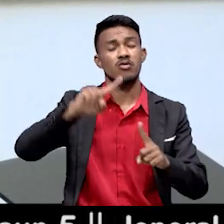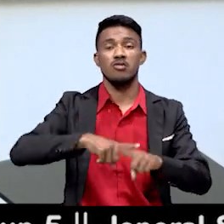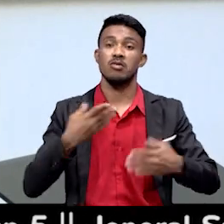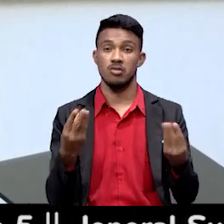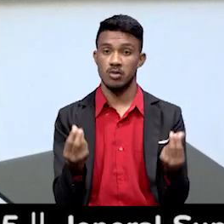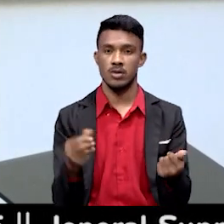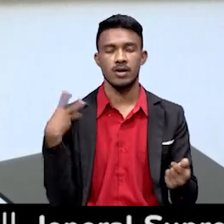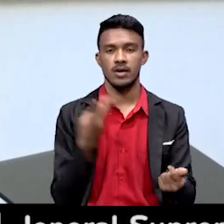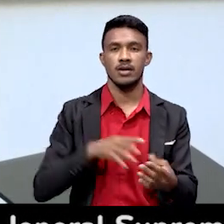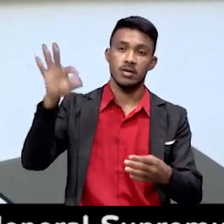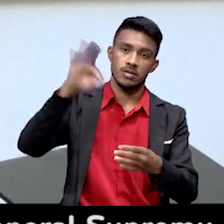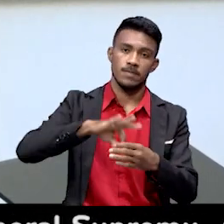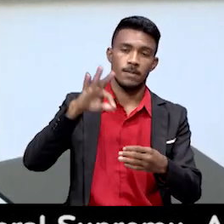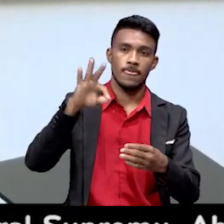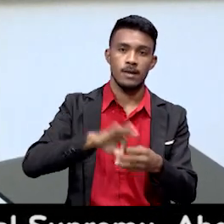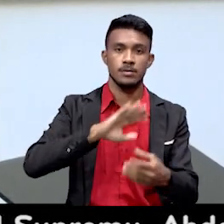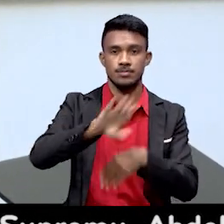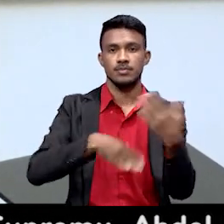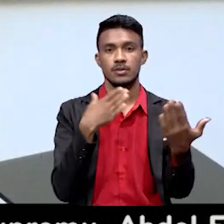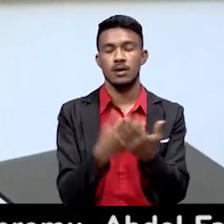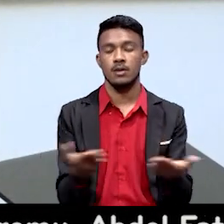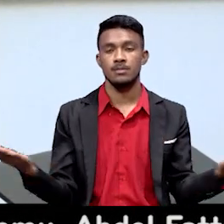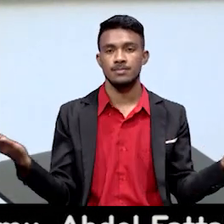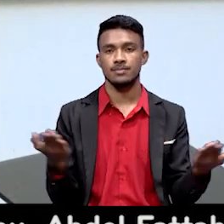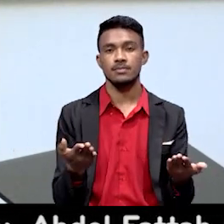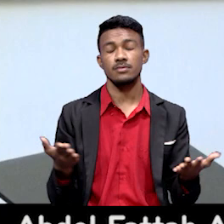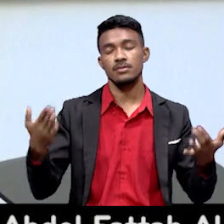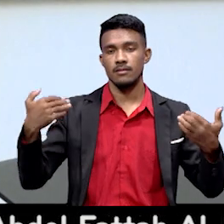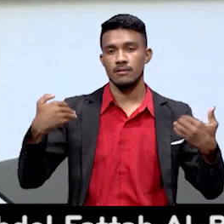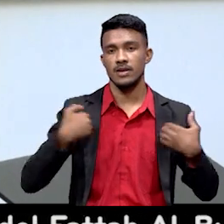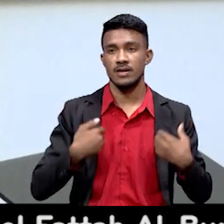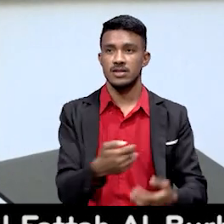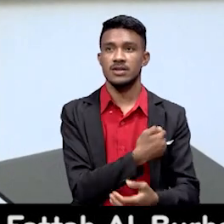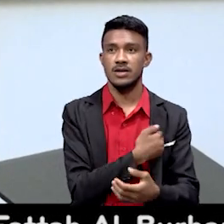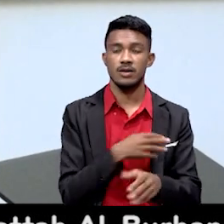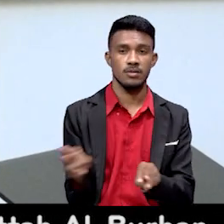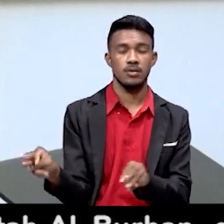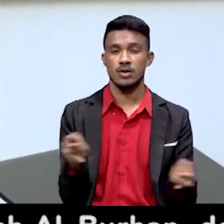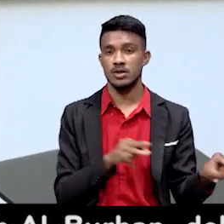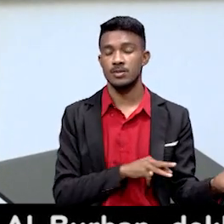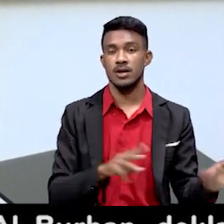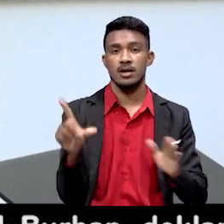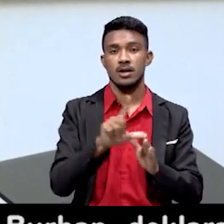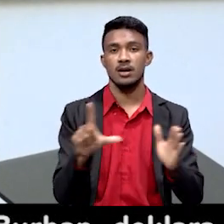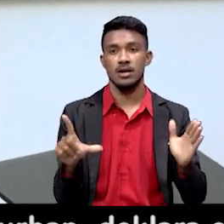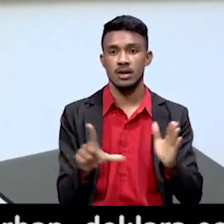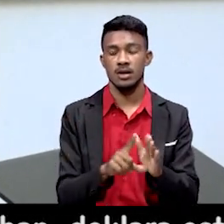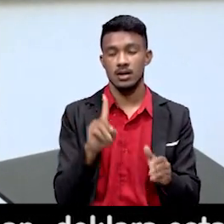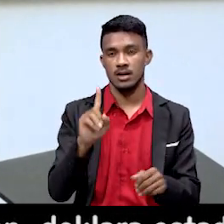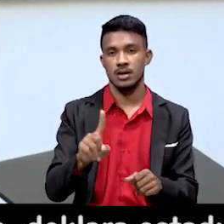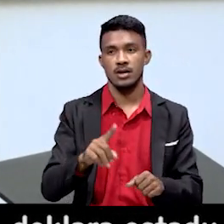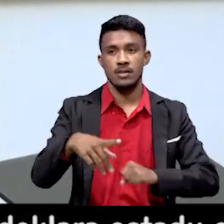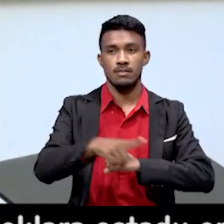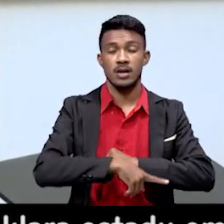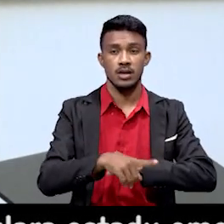bai lisan zeral lo mas iha sidak ya muda sa bale pensa vitalisa dena so partido politik